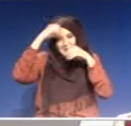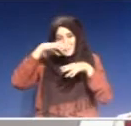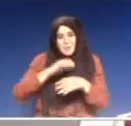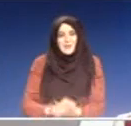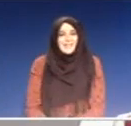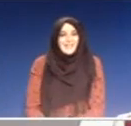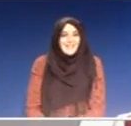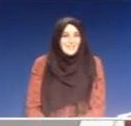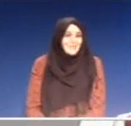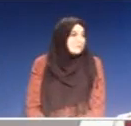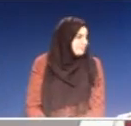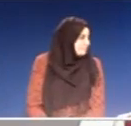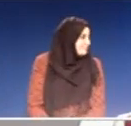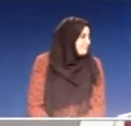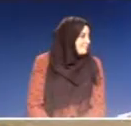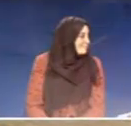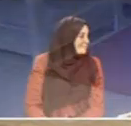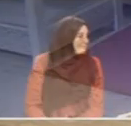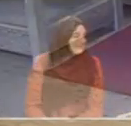الله وبركاته.